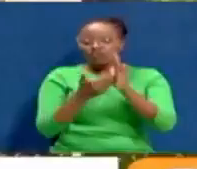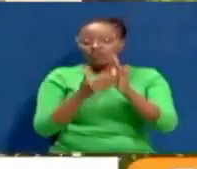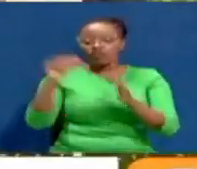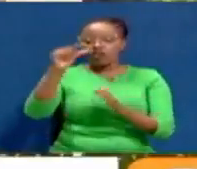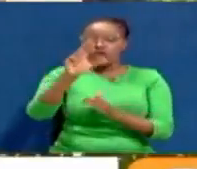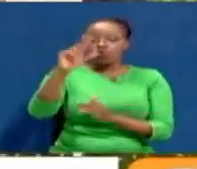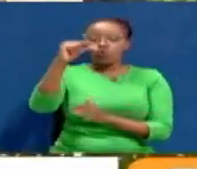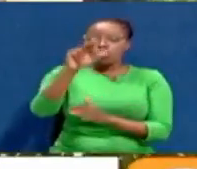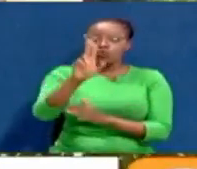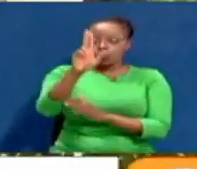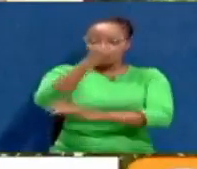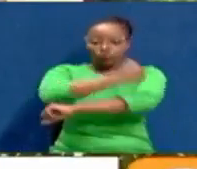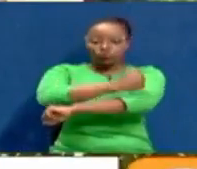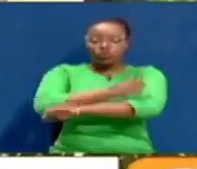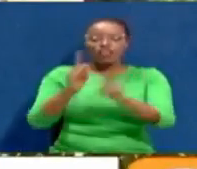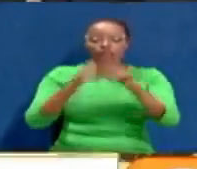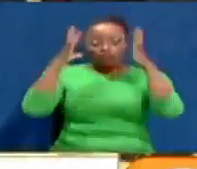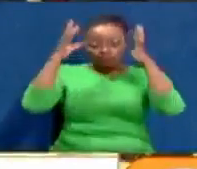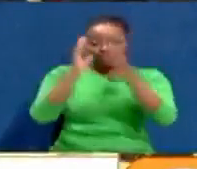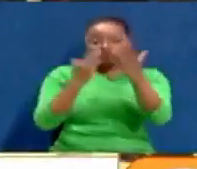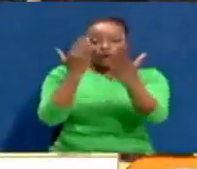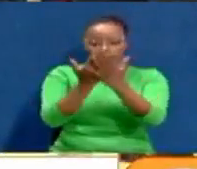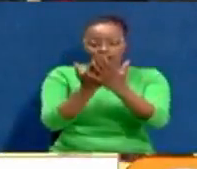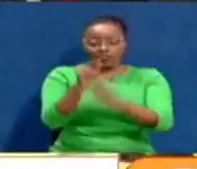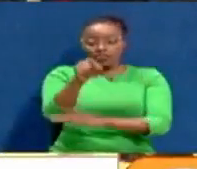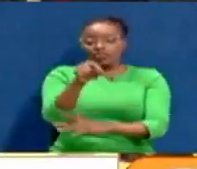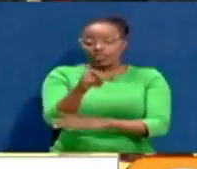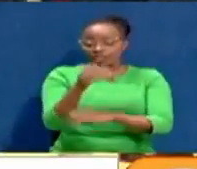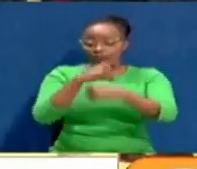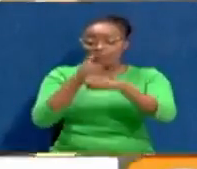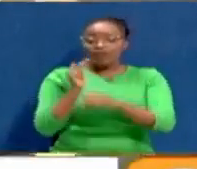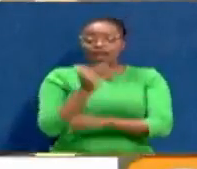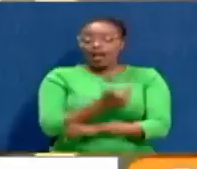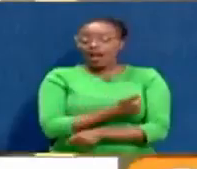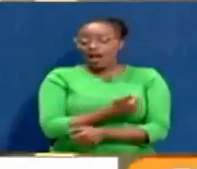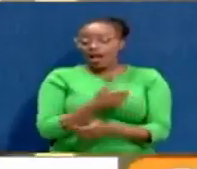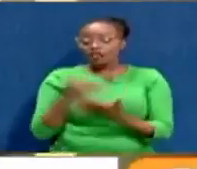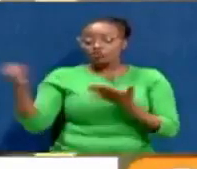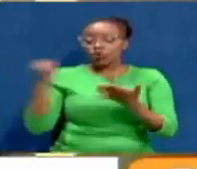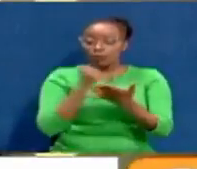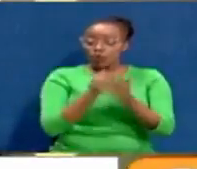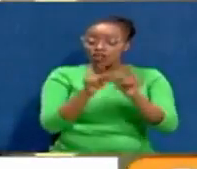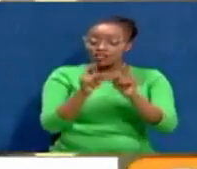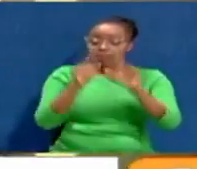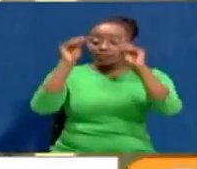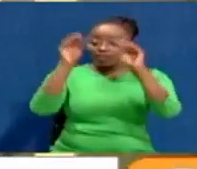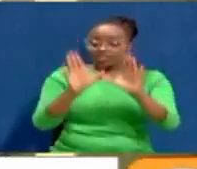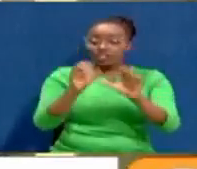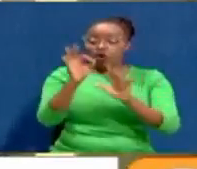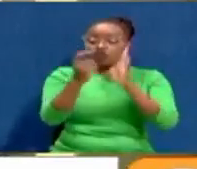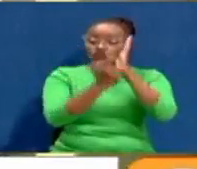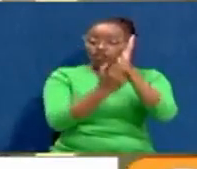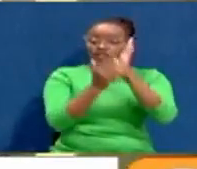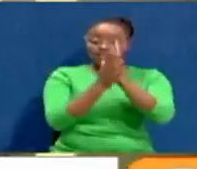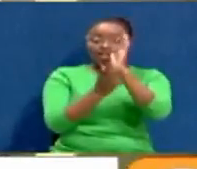Google, ndo nikaamua kuapply. Ile ambayo ilifanya tumchukue kama mwalimu wa geografia na Kiswahili